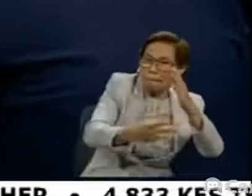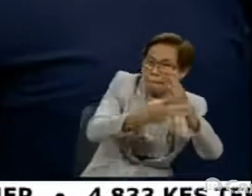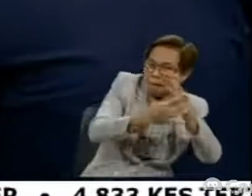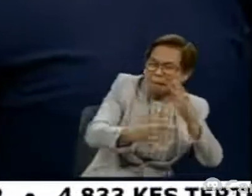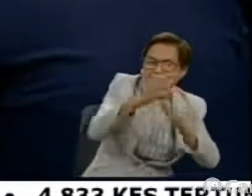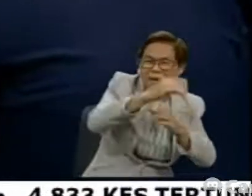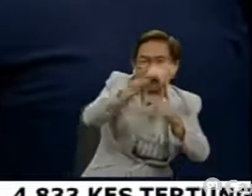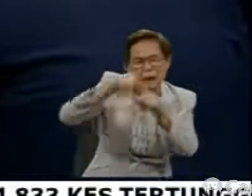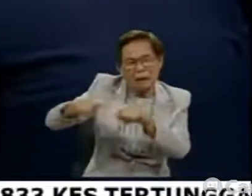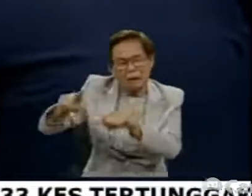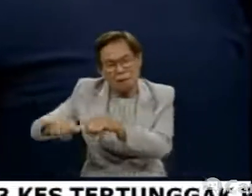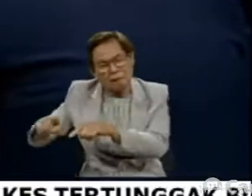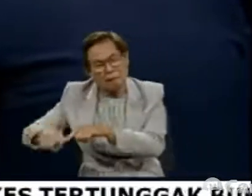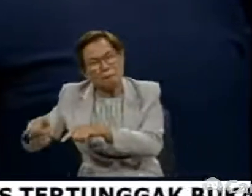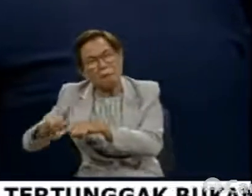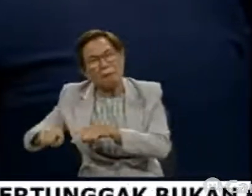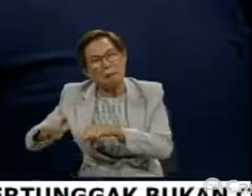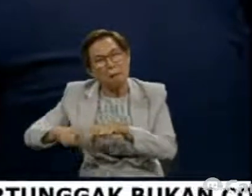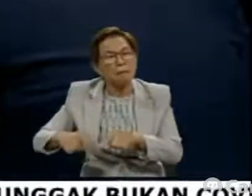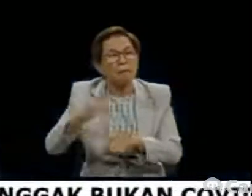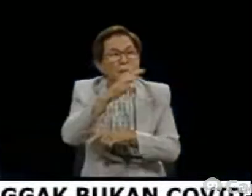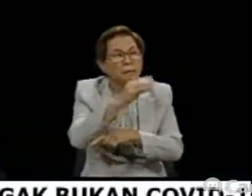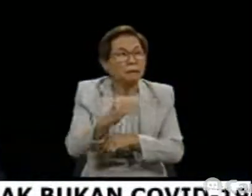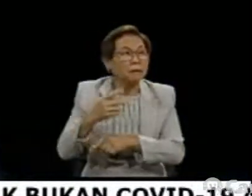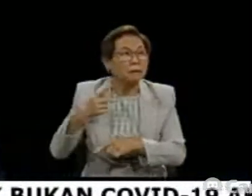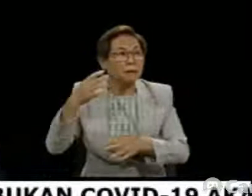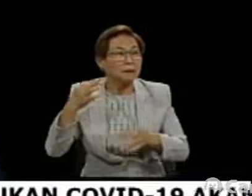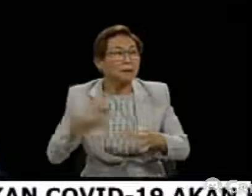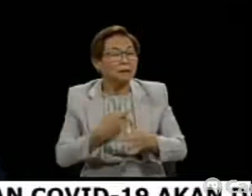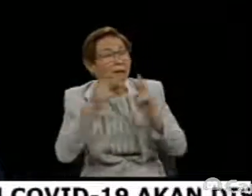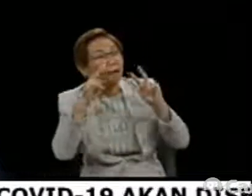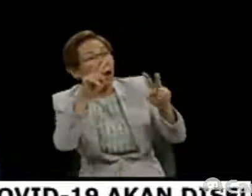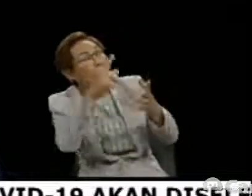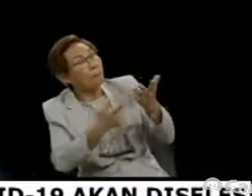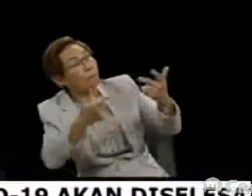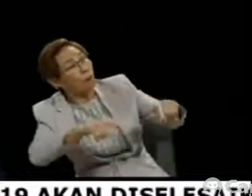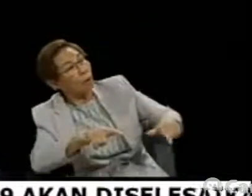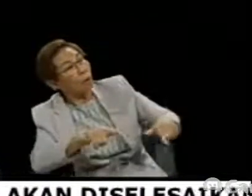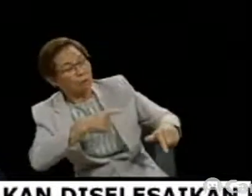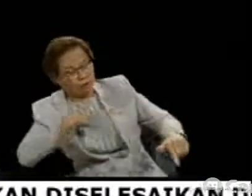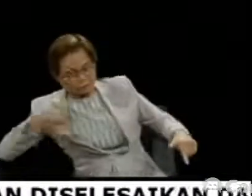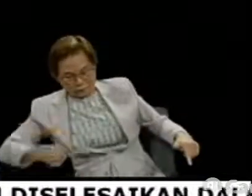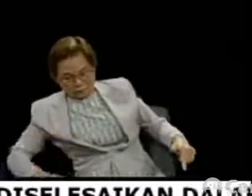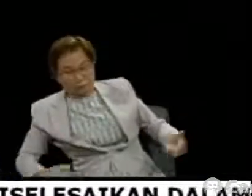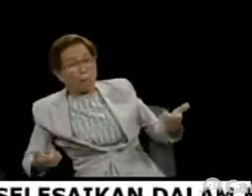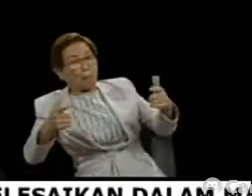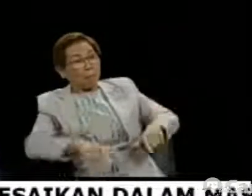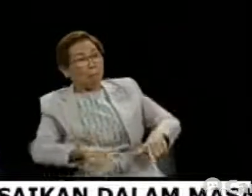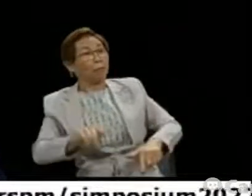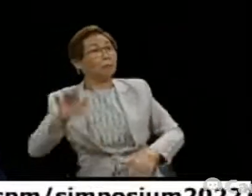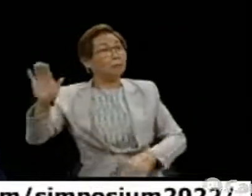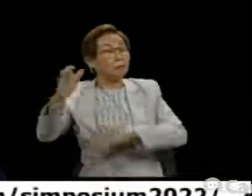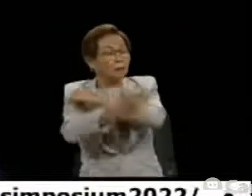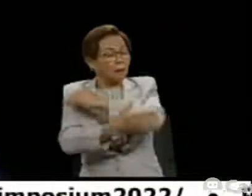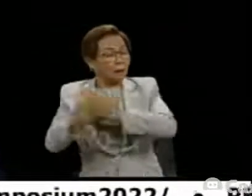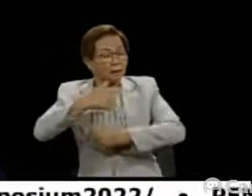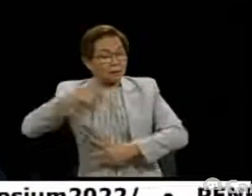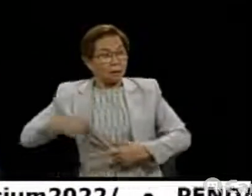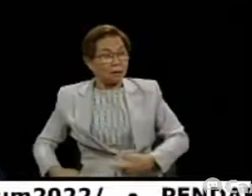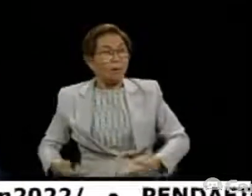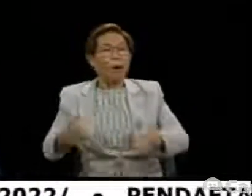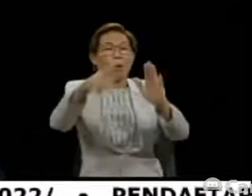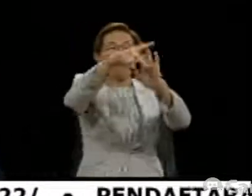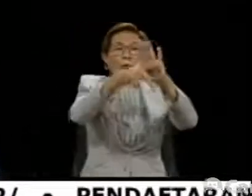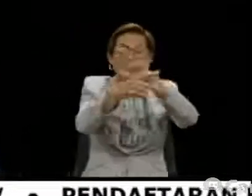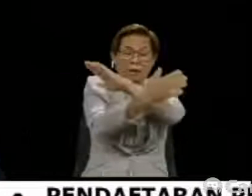sebagainya yang orang batu Hamdan juga tidak melihat HP yang berlaku di China he dimana polisi